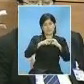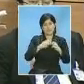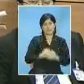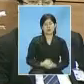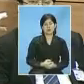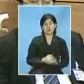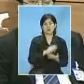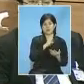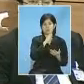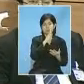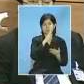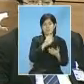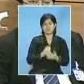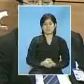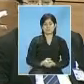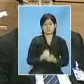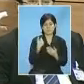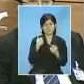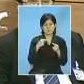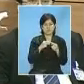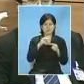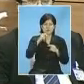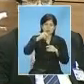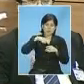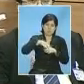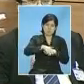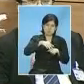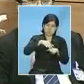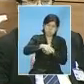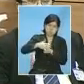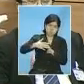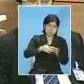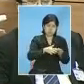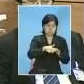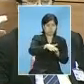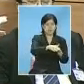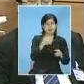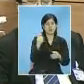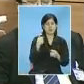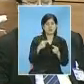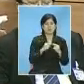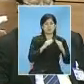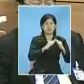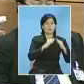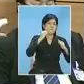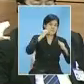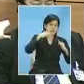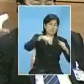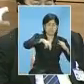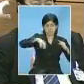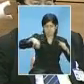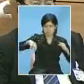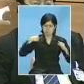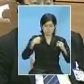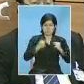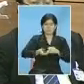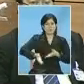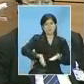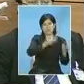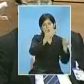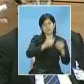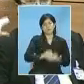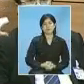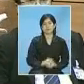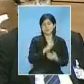เอ่อถ้ามีการระบายน้ำใดๆก็ตามนะฮะก็จะต้องไปรื้อบ้านที่บุกรุกลำคองแต่ถ้าเราดำเนิน